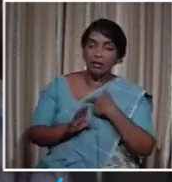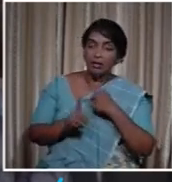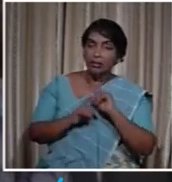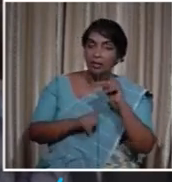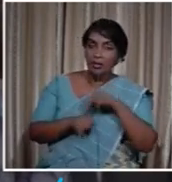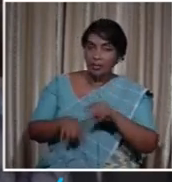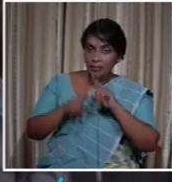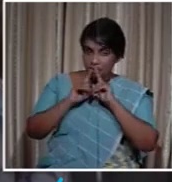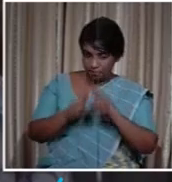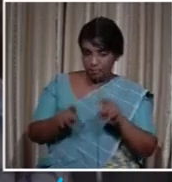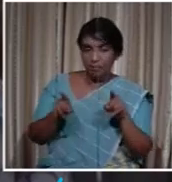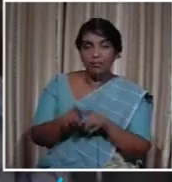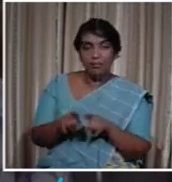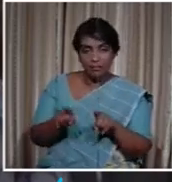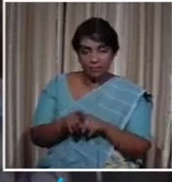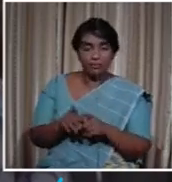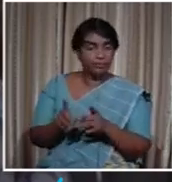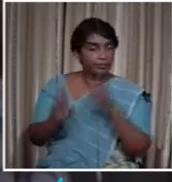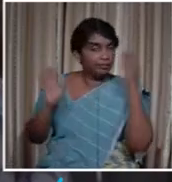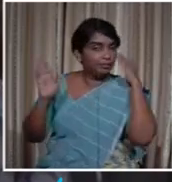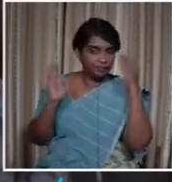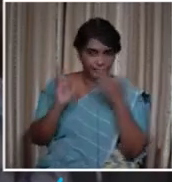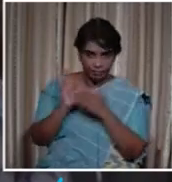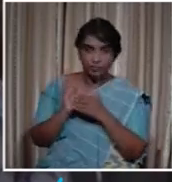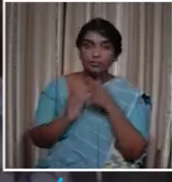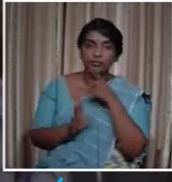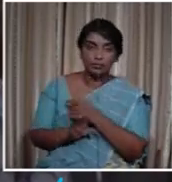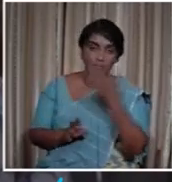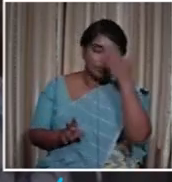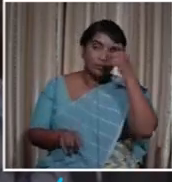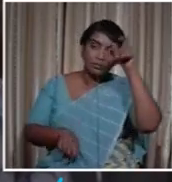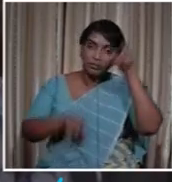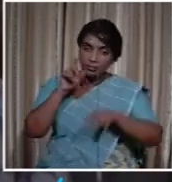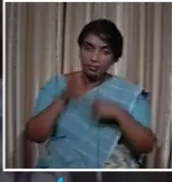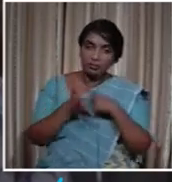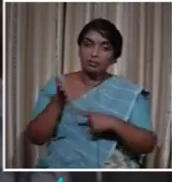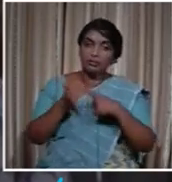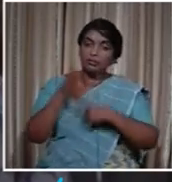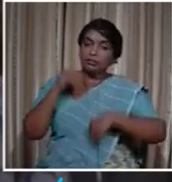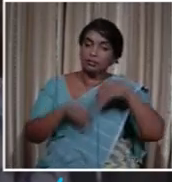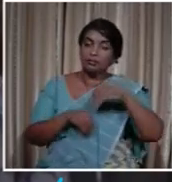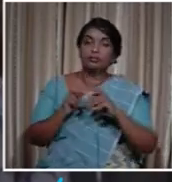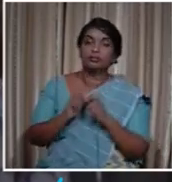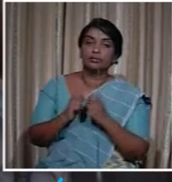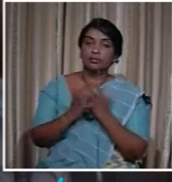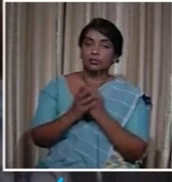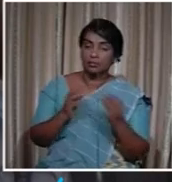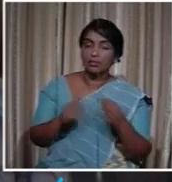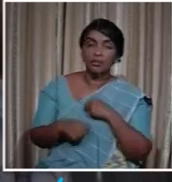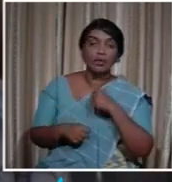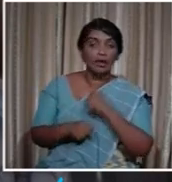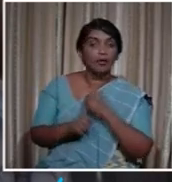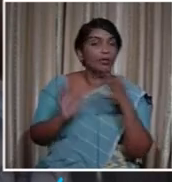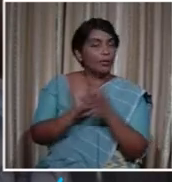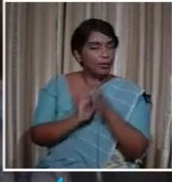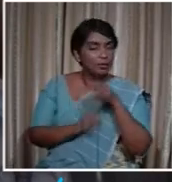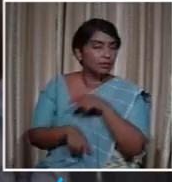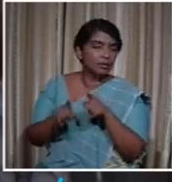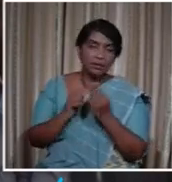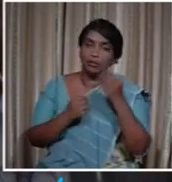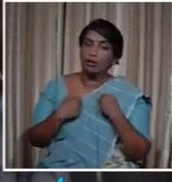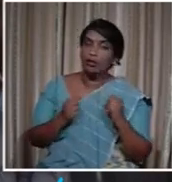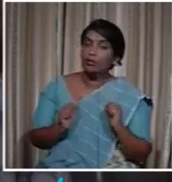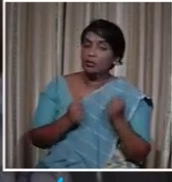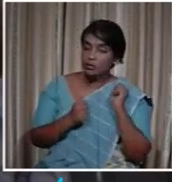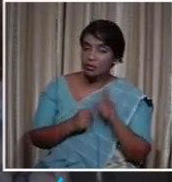கூற்றுக்களை மையமாக வைத்து ஈழத்தமிழர்களுக்கான ஒரு அரசியல் தீர்வை சமஷ்டி அடிப்படையிலே முன்வைப்பதற்கு நீங்கள் தயாராகுங்கள். அப்பொழுதுதான்